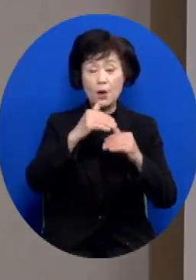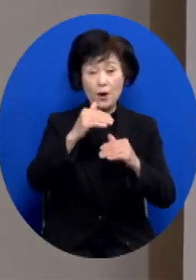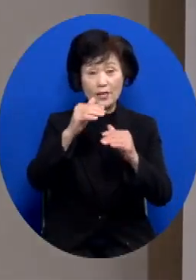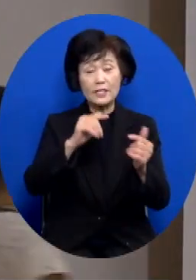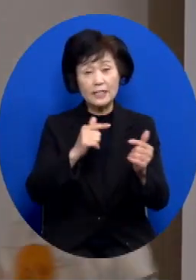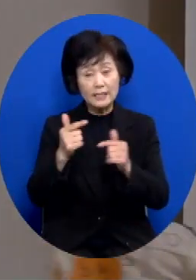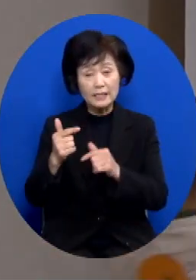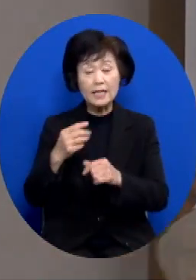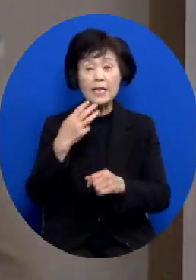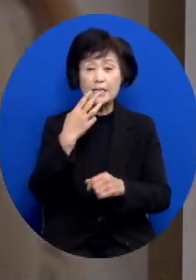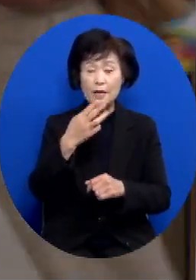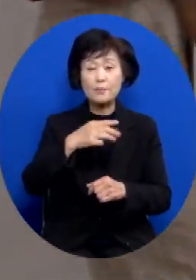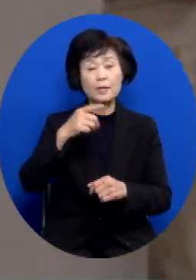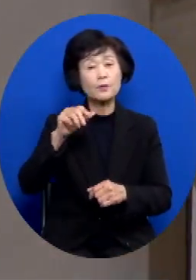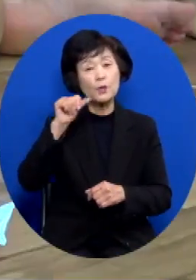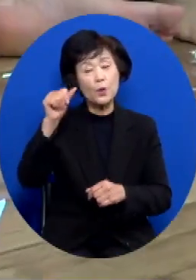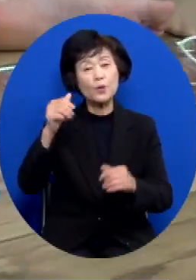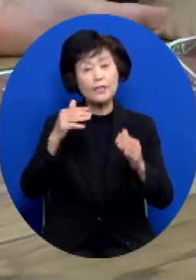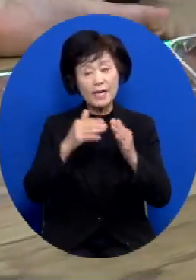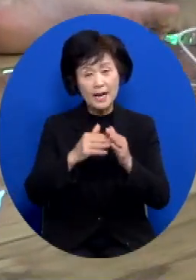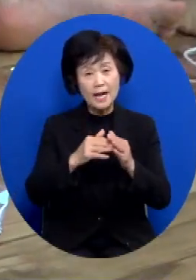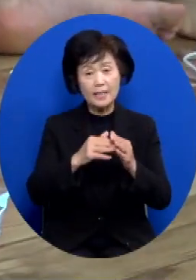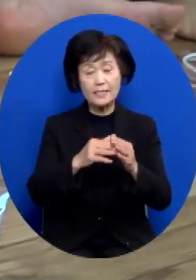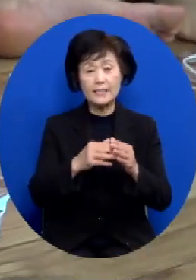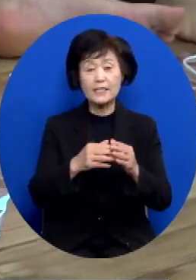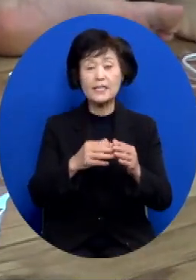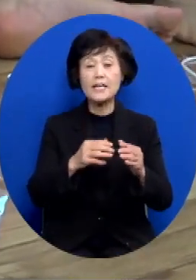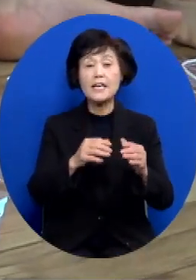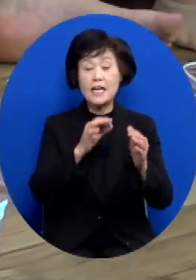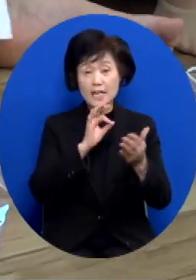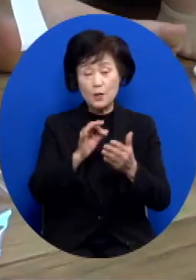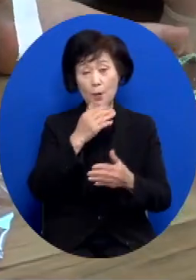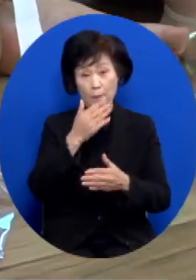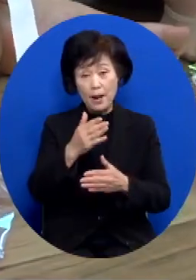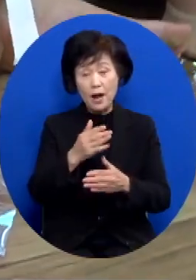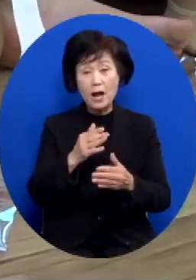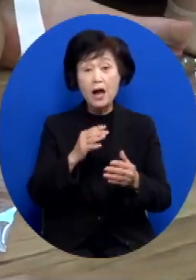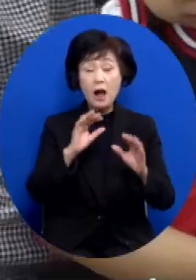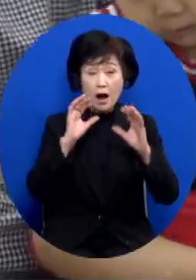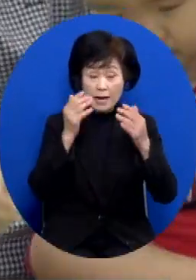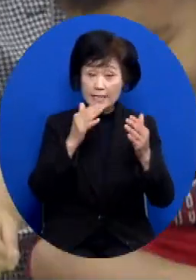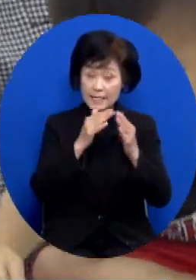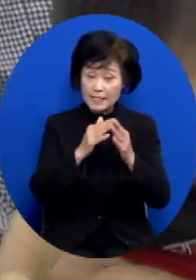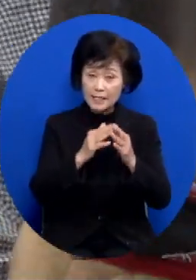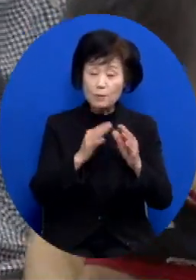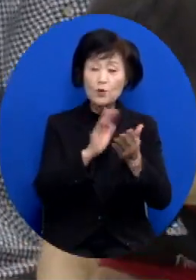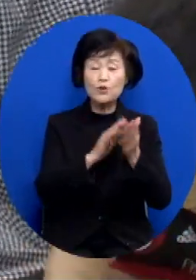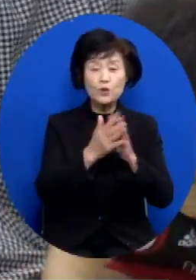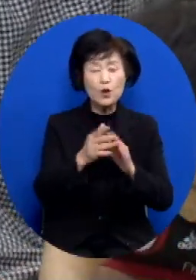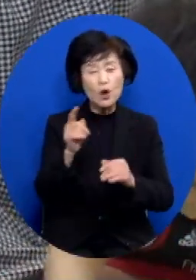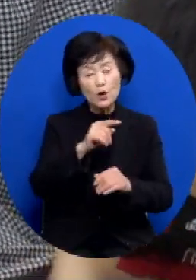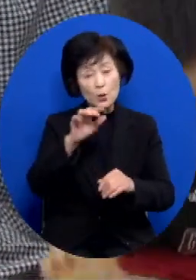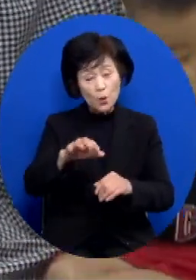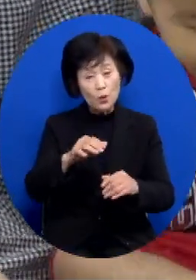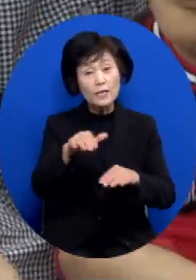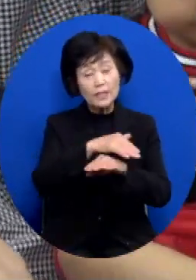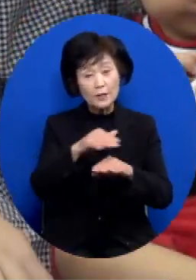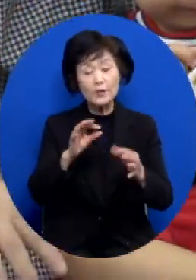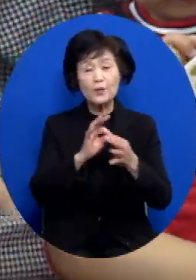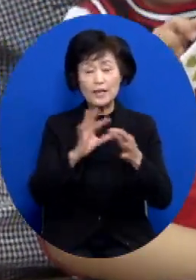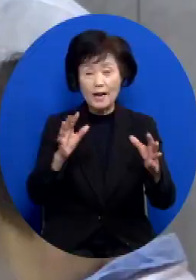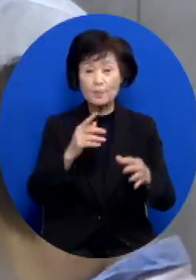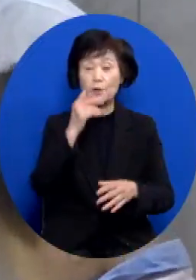13세에서 5세로 적용됩니다 어린이집이나 유치원 어느 기관에 다녀도 공통의 보유 교육과정의 제공되며